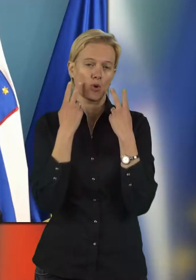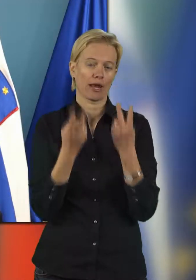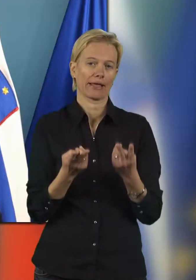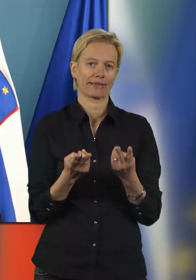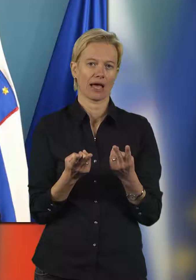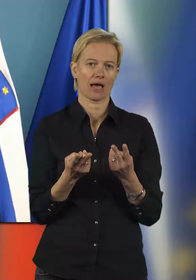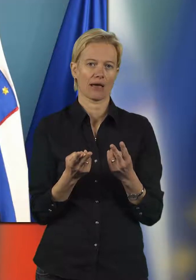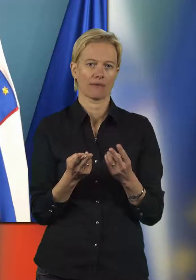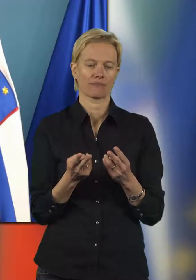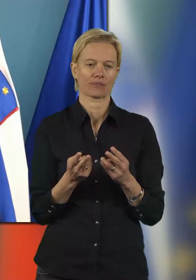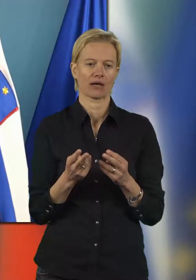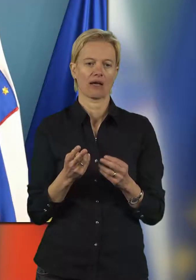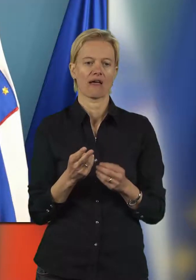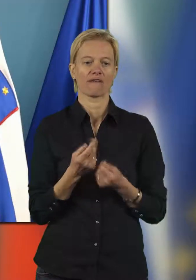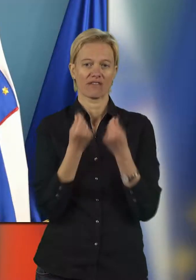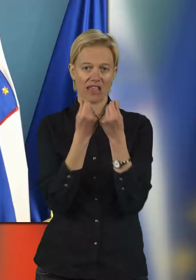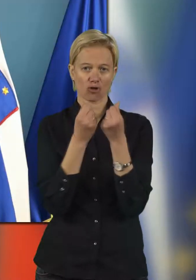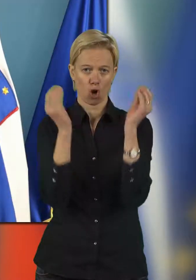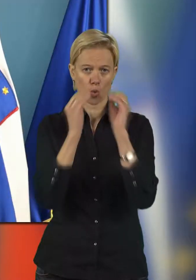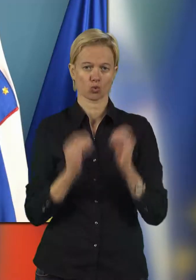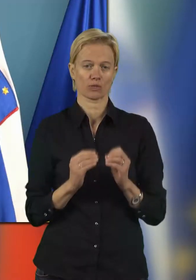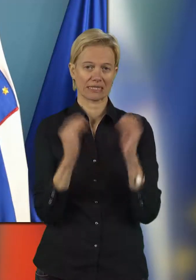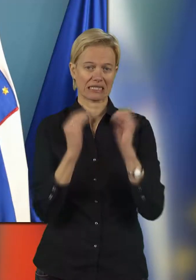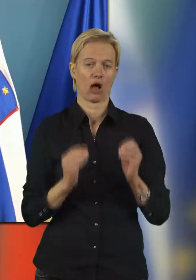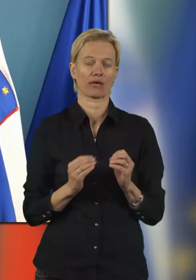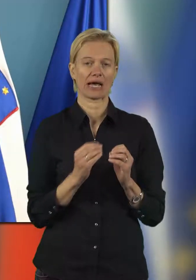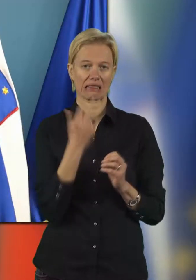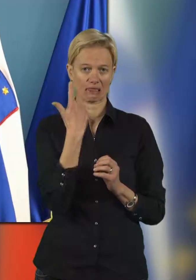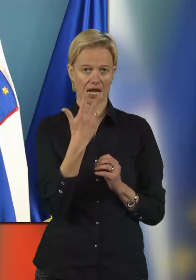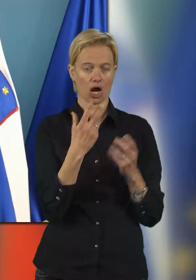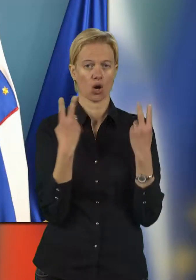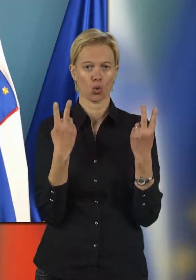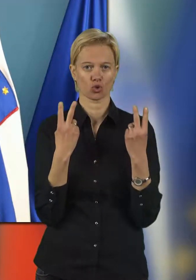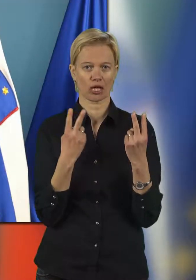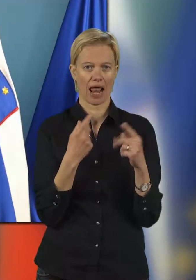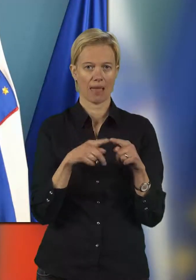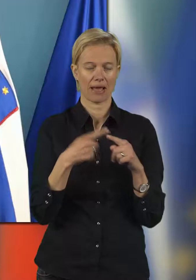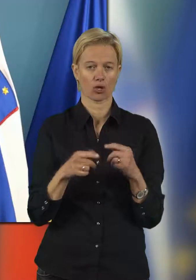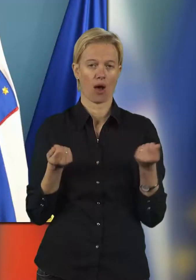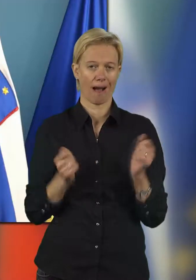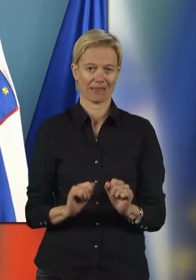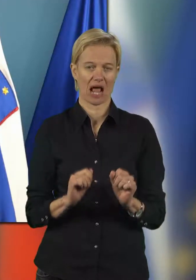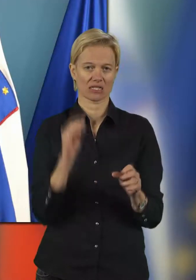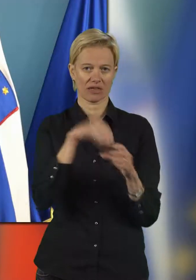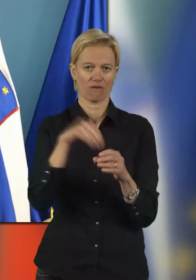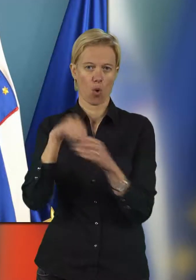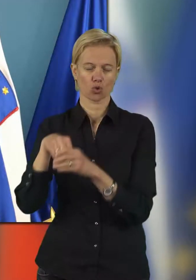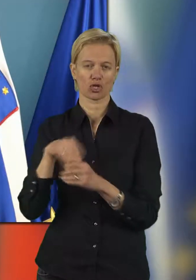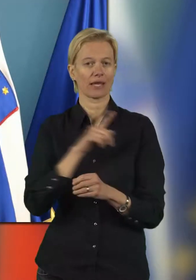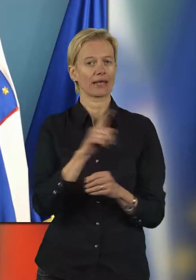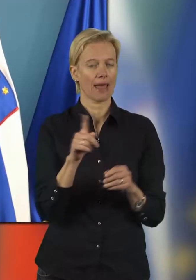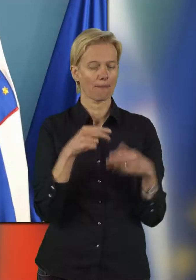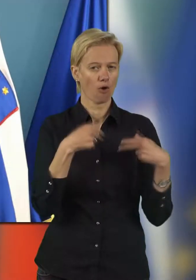Poglejte, finančna konstrukcija je sestavljena iz treh ključnih elementov. To so kapitalski vložki, potem so